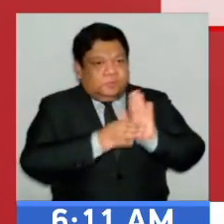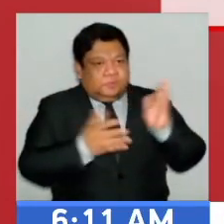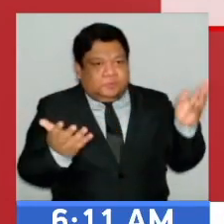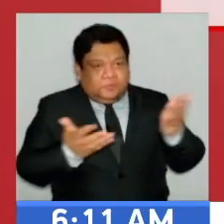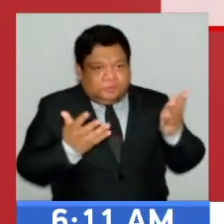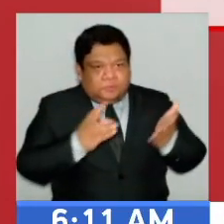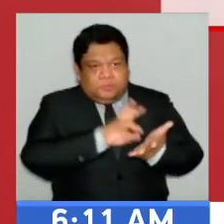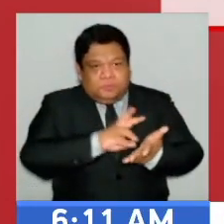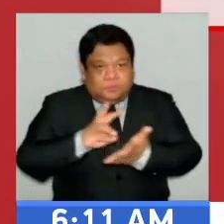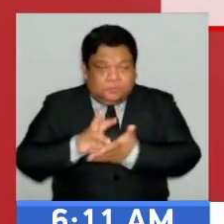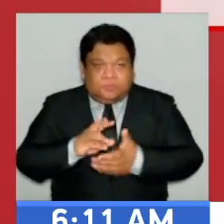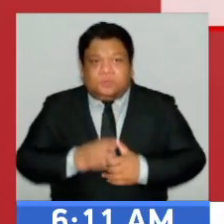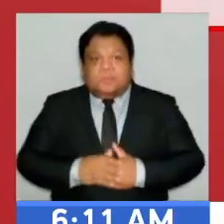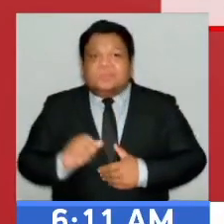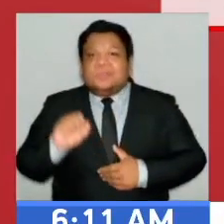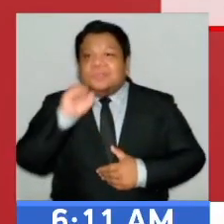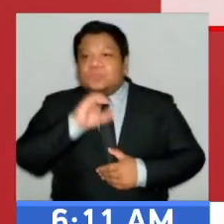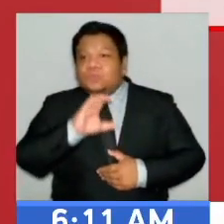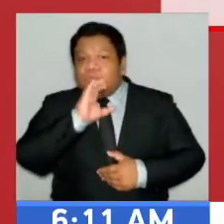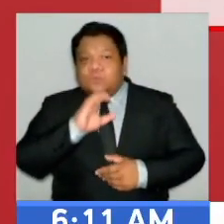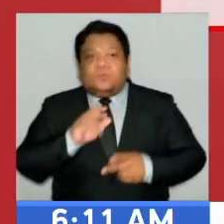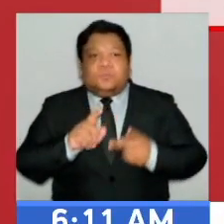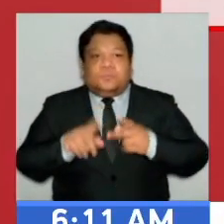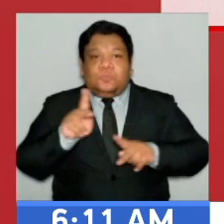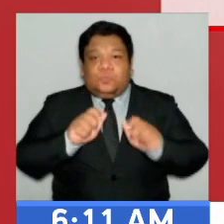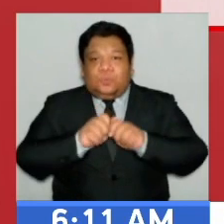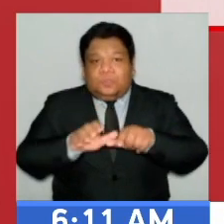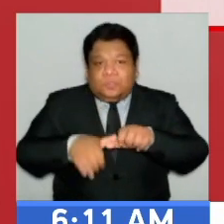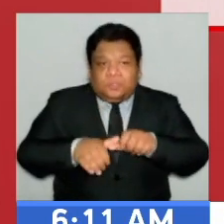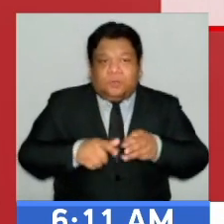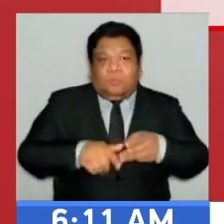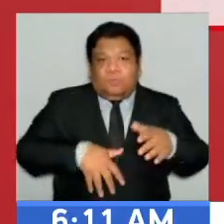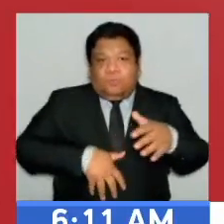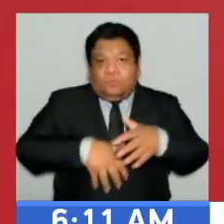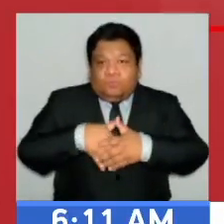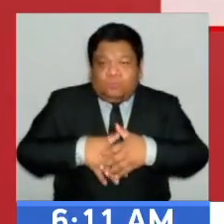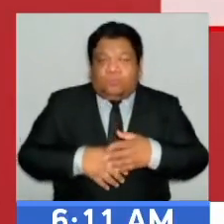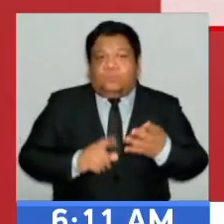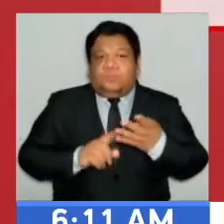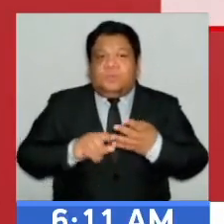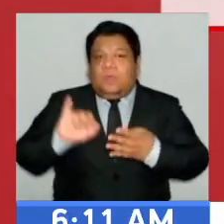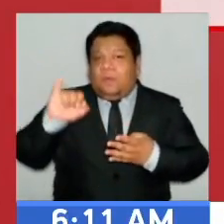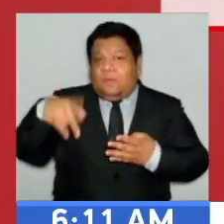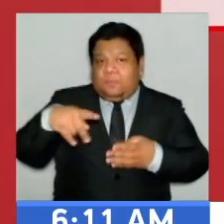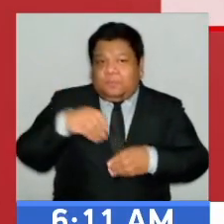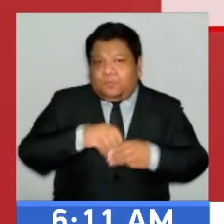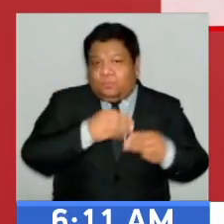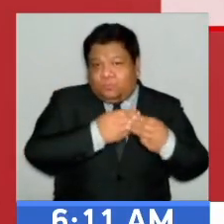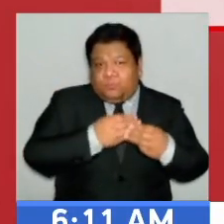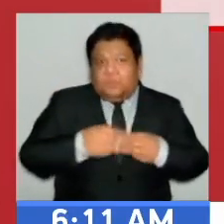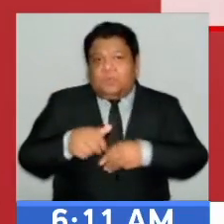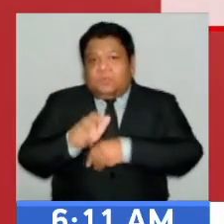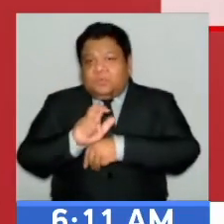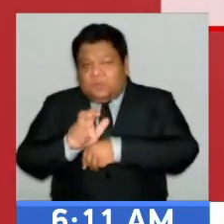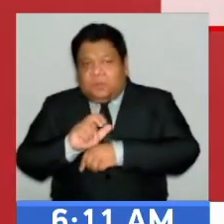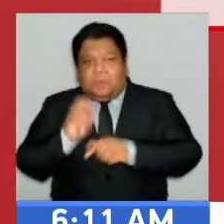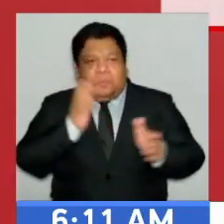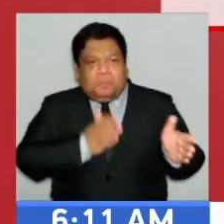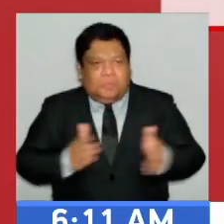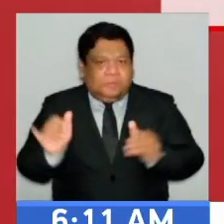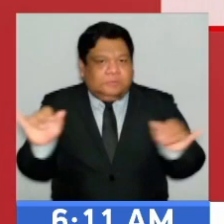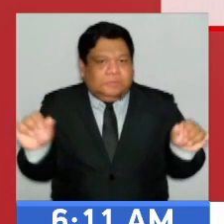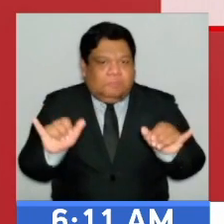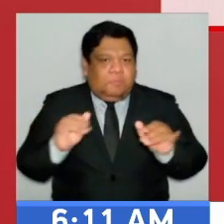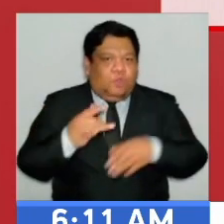senior, persons with disability, buntes at mga katutubo sa Muntinlupa at Naga. At automated BSK elections sa Dasmariñas,